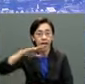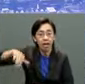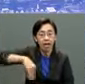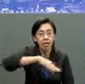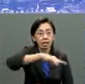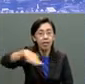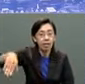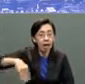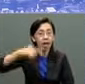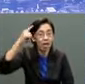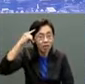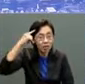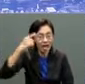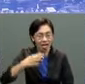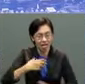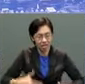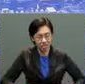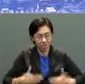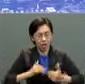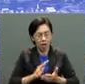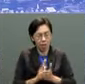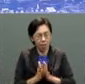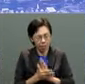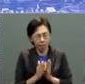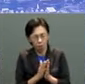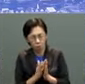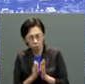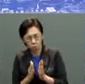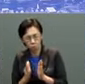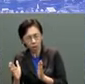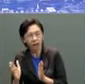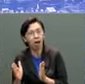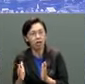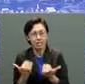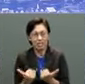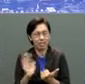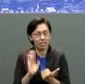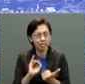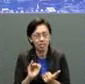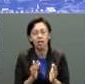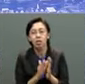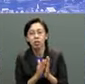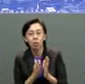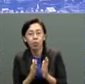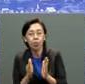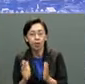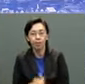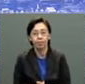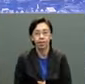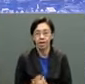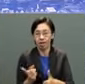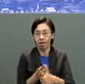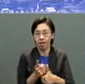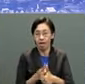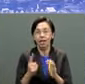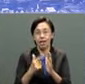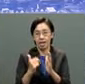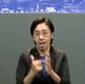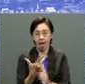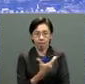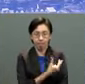ไปสู่ภาวะปกติคงต้องใช้อีกเวลายาวพอสมควรสิ่งที่จะกลับไปได้ปกติได้หนึ่งครับคือมียารักษ